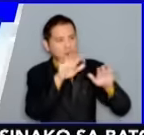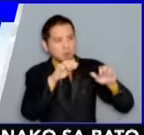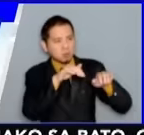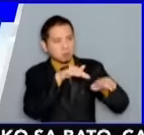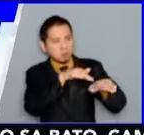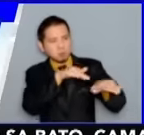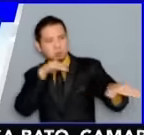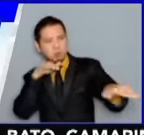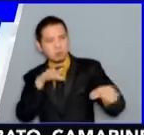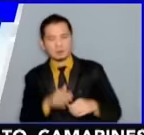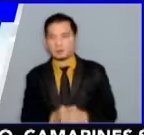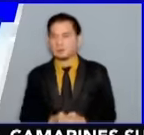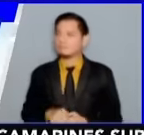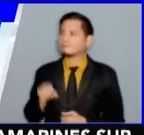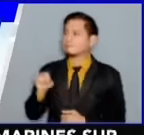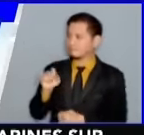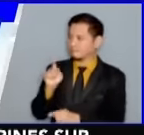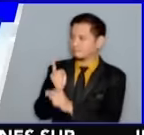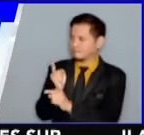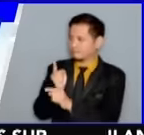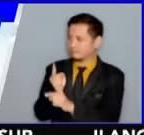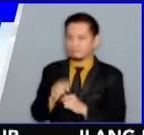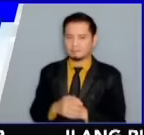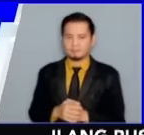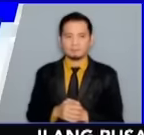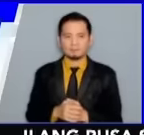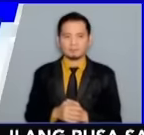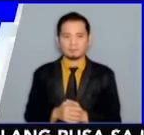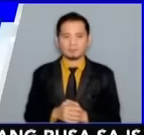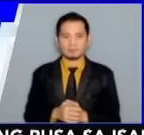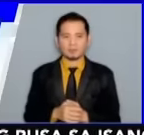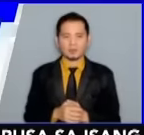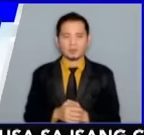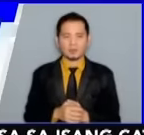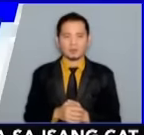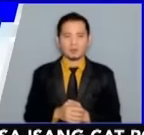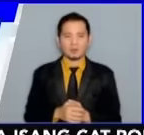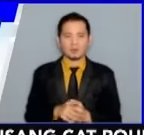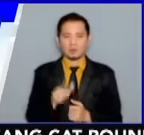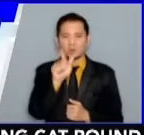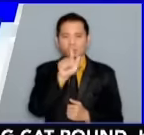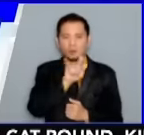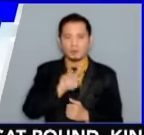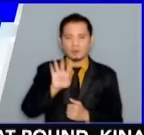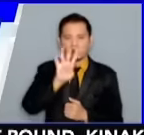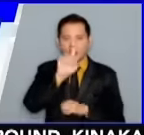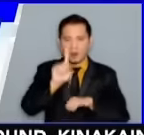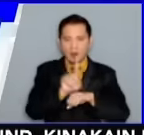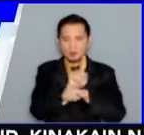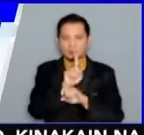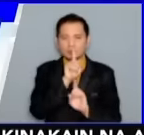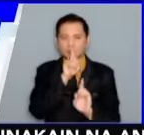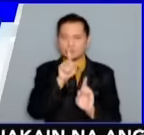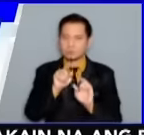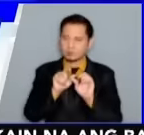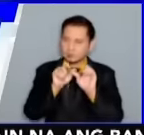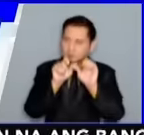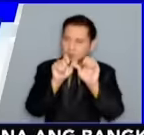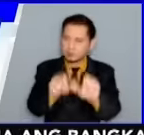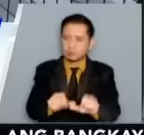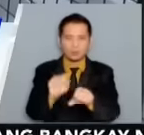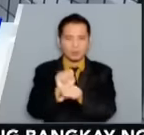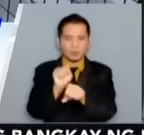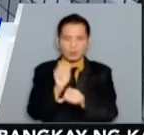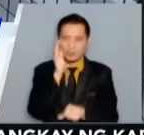tayo dyan, nandyan tayo. At 24 oras tayong tatakbo. Sir, kayo ho ang